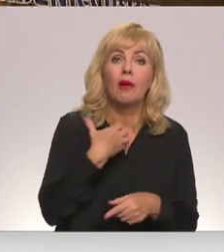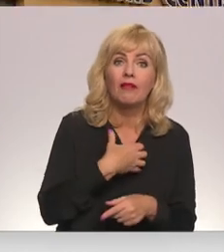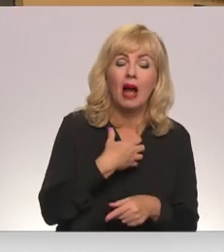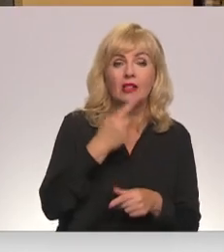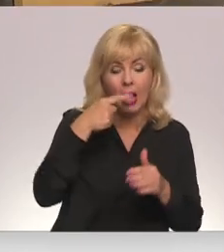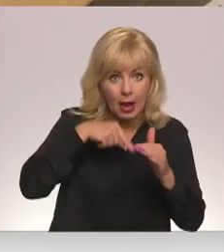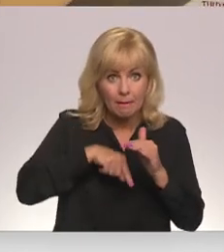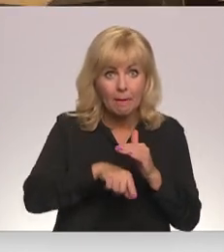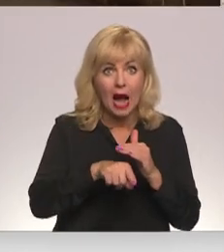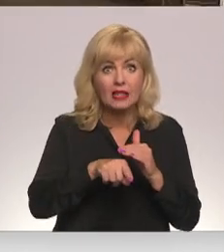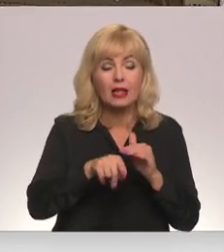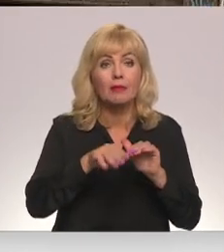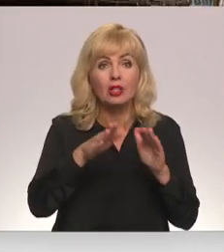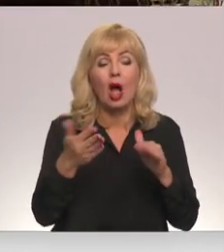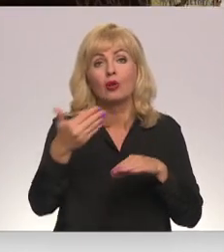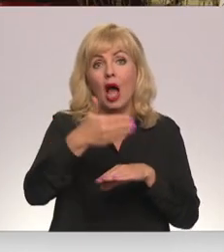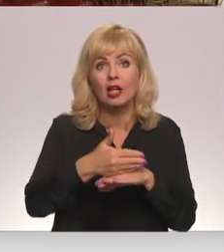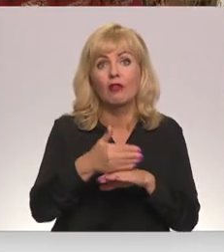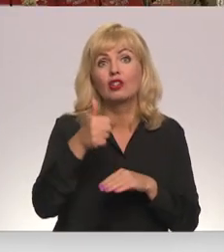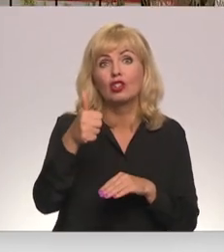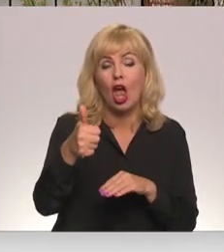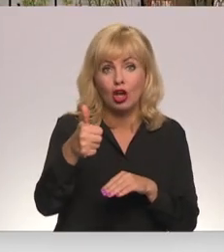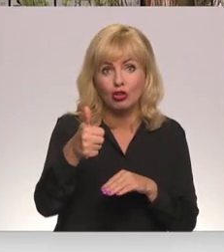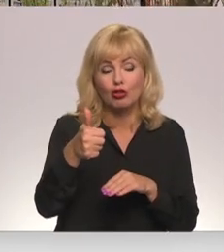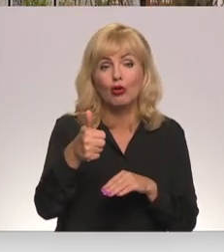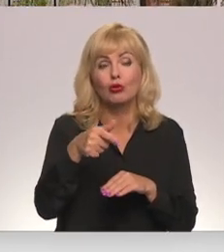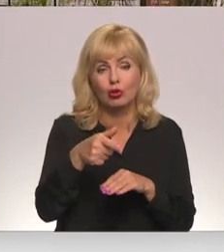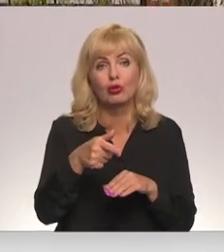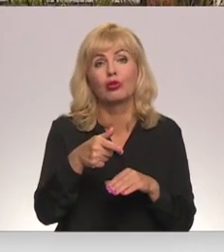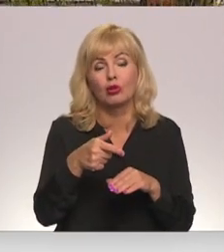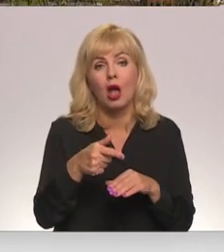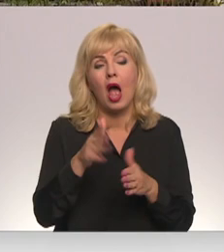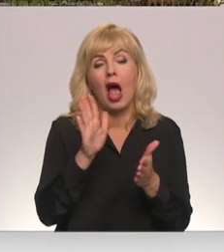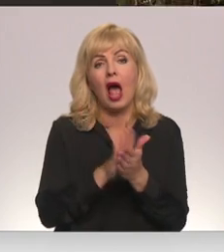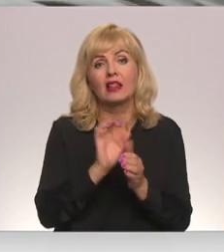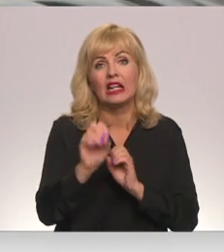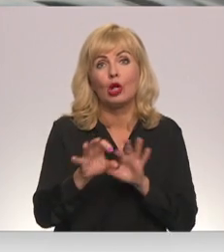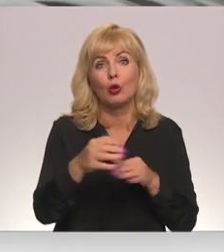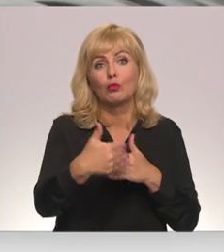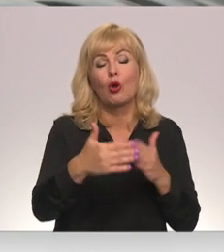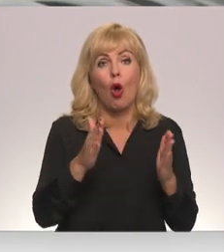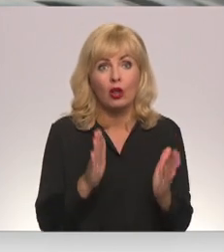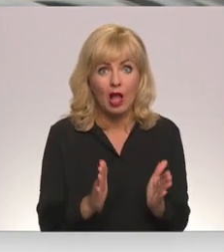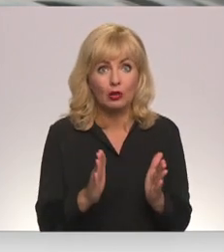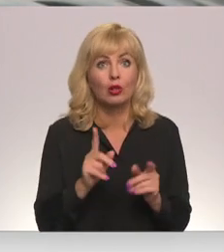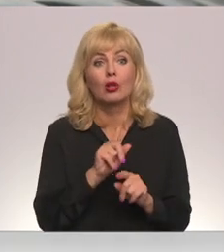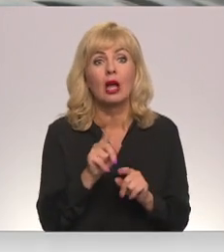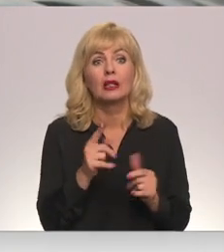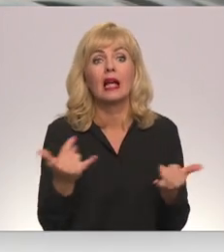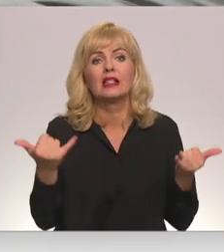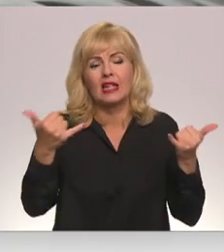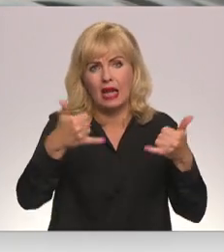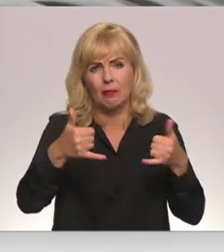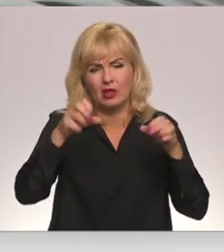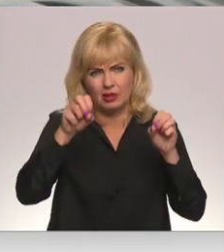pazemes konteiners var aizvietot pat 6 ierastos lielos atkritumu konteinerus. Tas ir iebetonēts